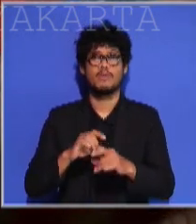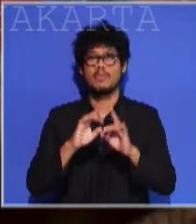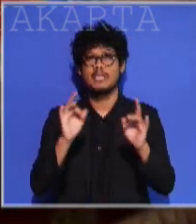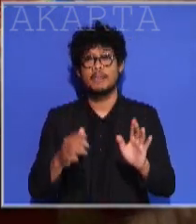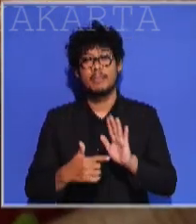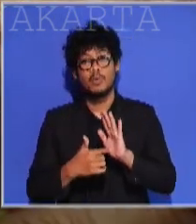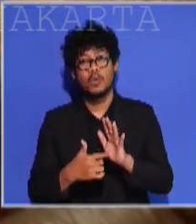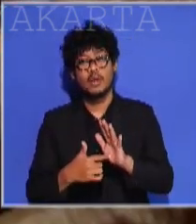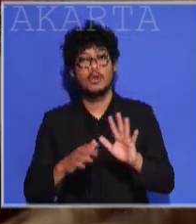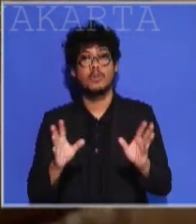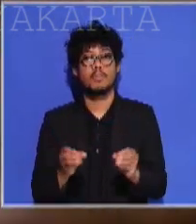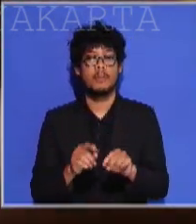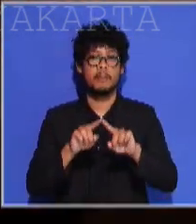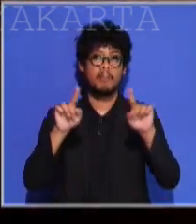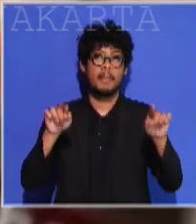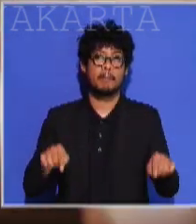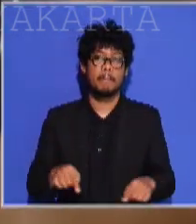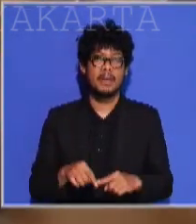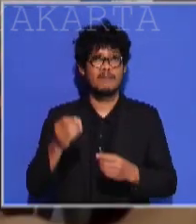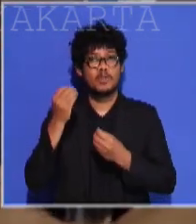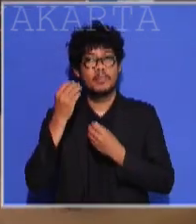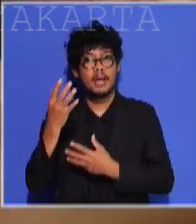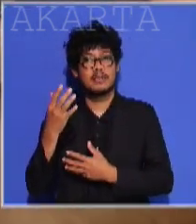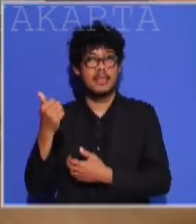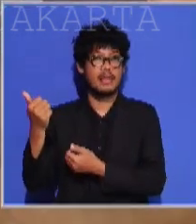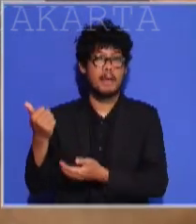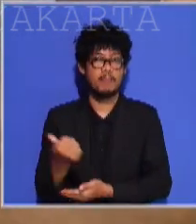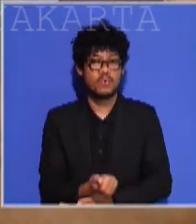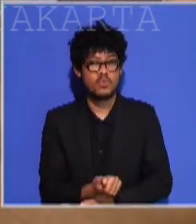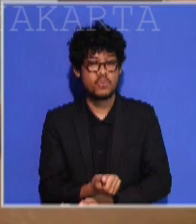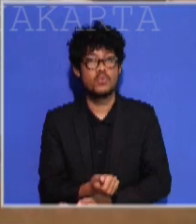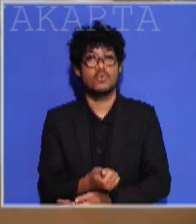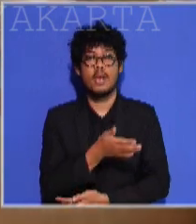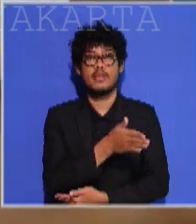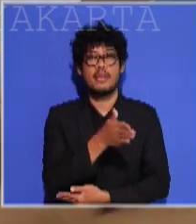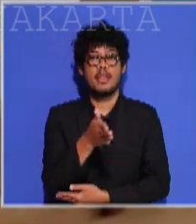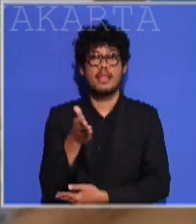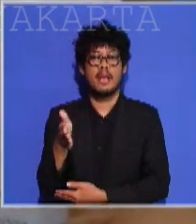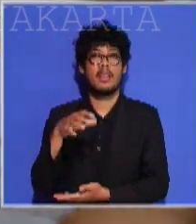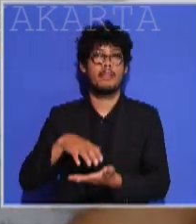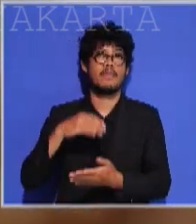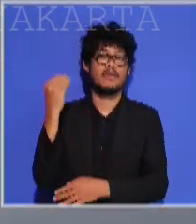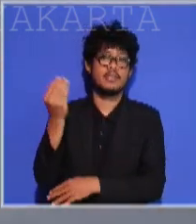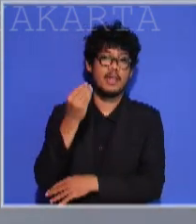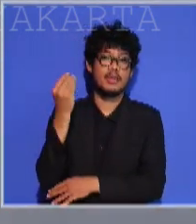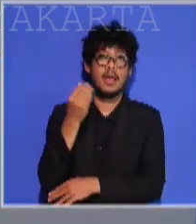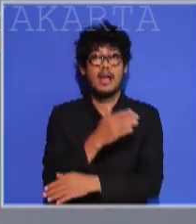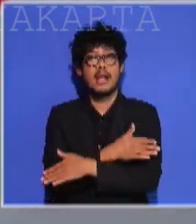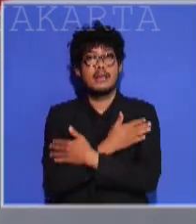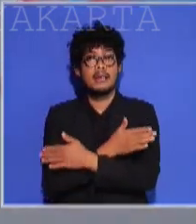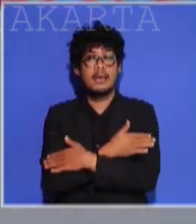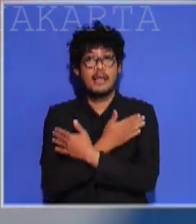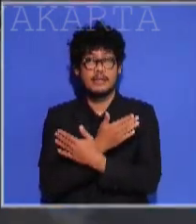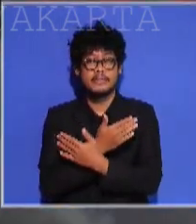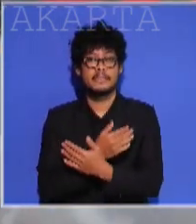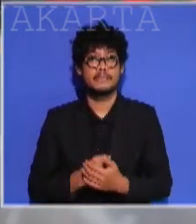dan informasi yang mempermudah para tamu untuk mengenal dan mengunjungi berbagai potensi wisata di bumi Serambi Mekah ini.